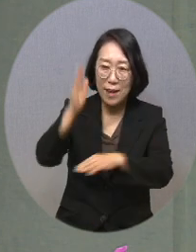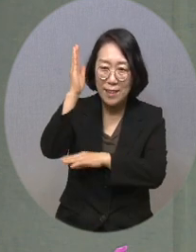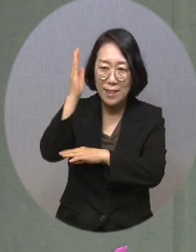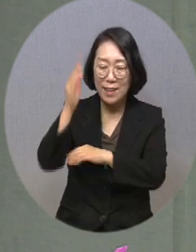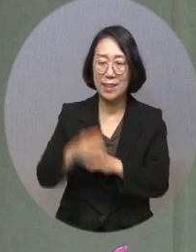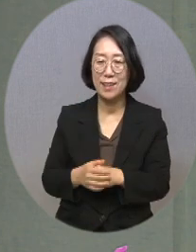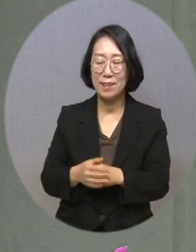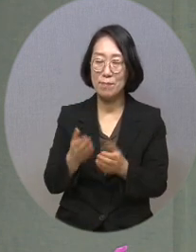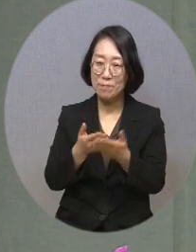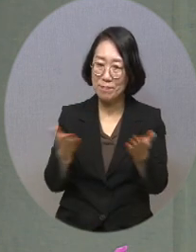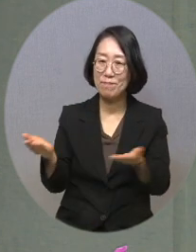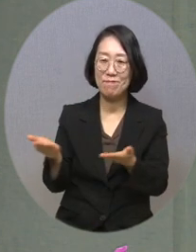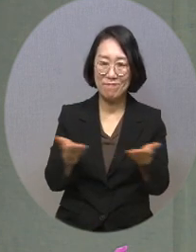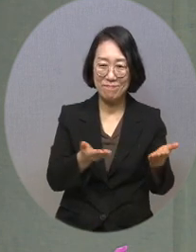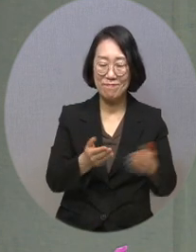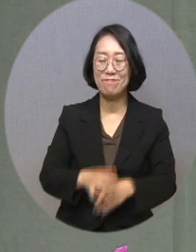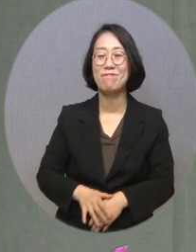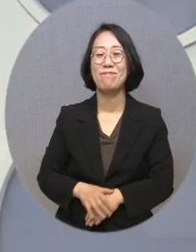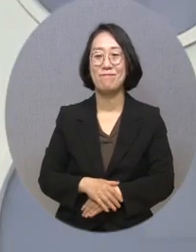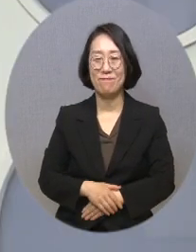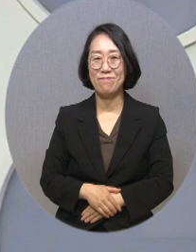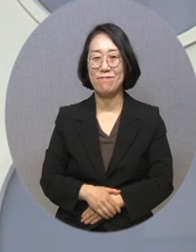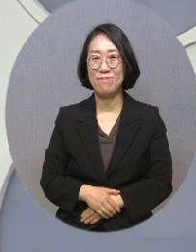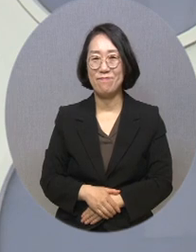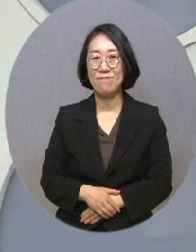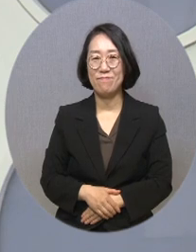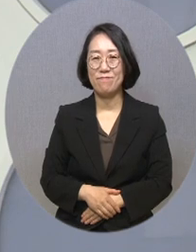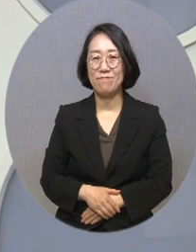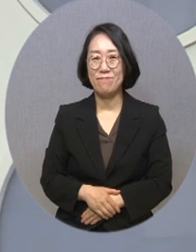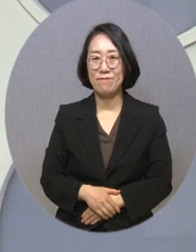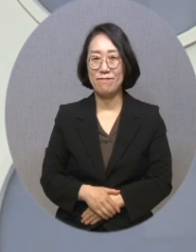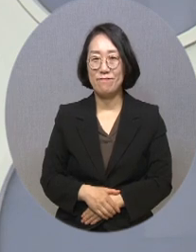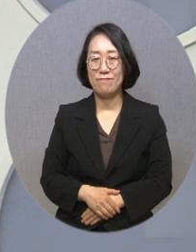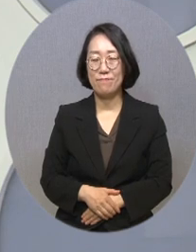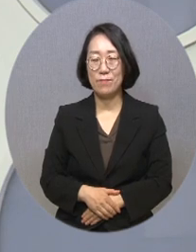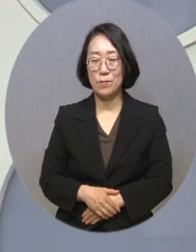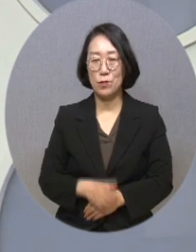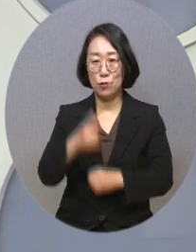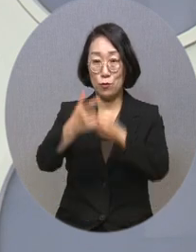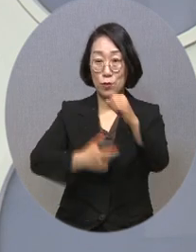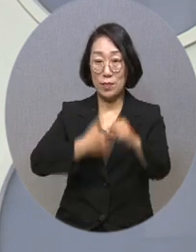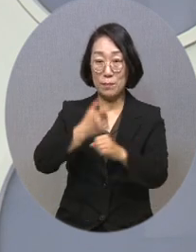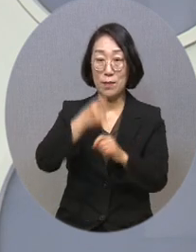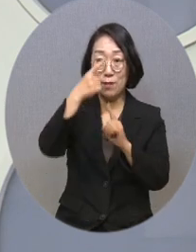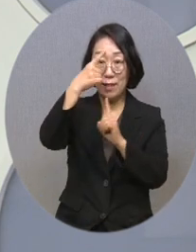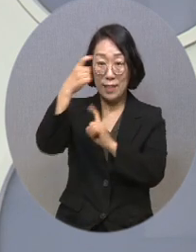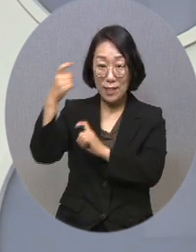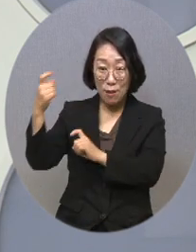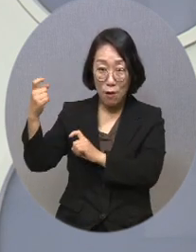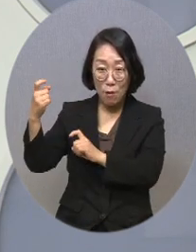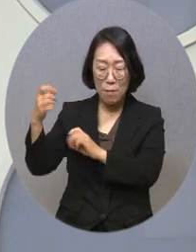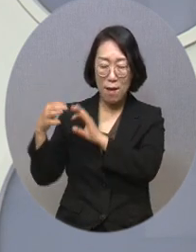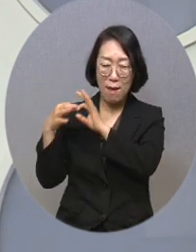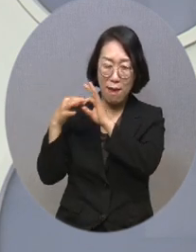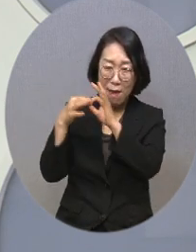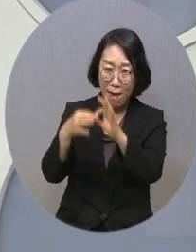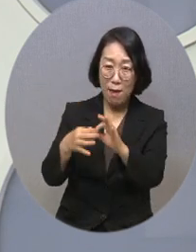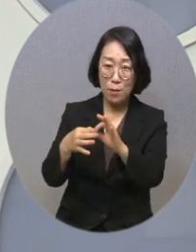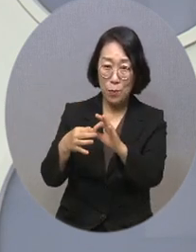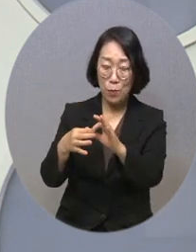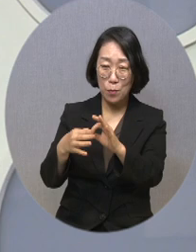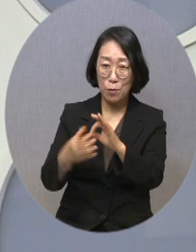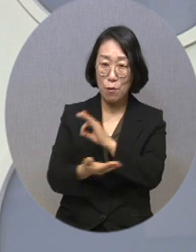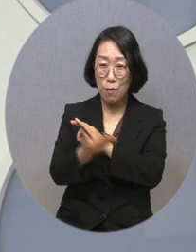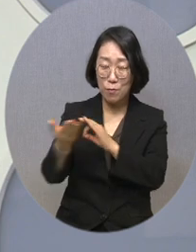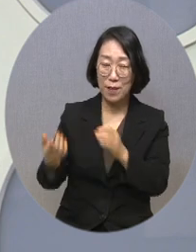이 기회에 좀 해주시죠. 감사합니다. 우선 네. 이 60주년까지 달려오도록 함께